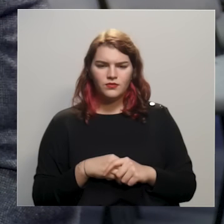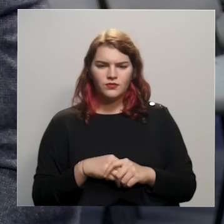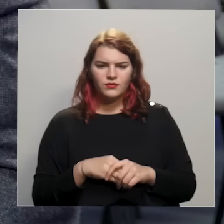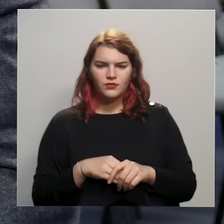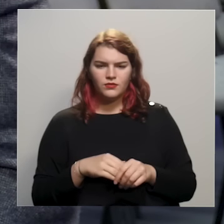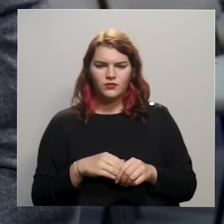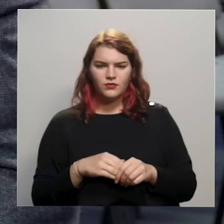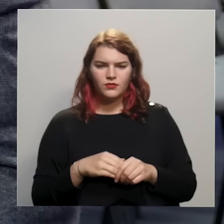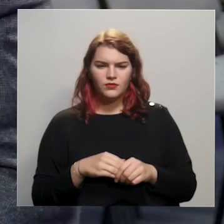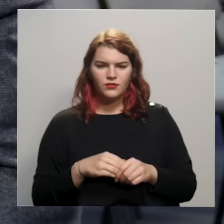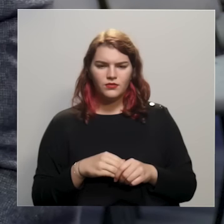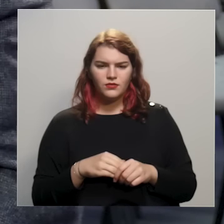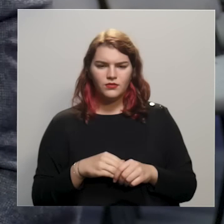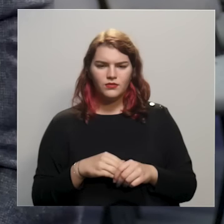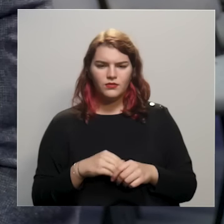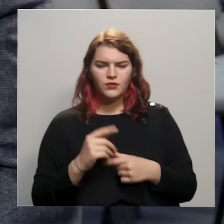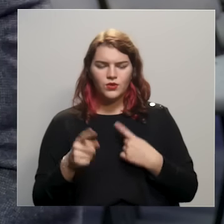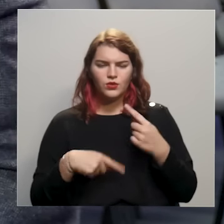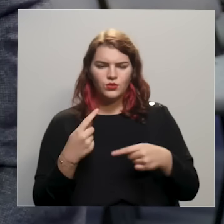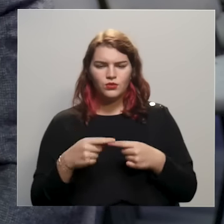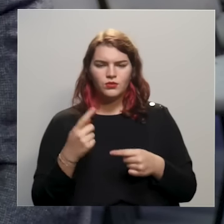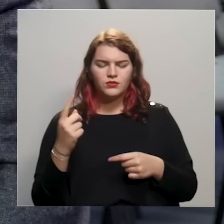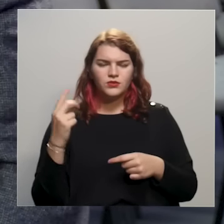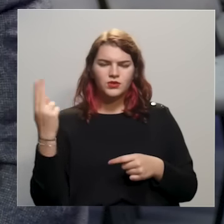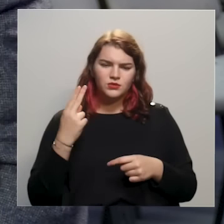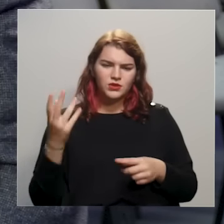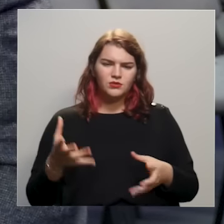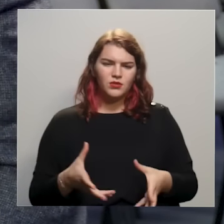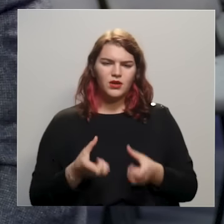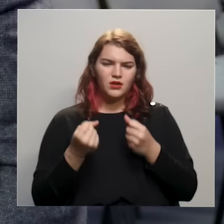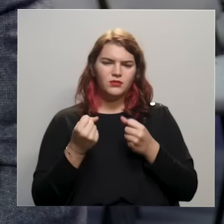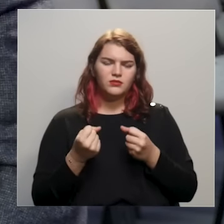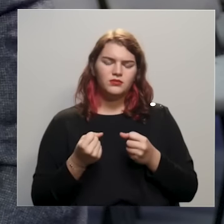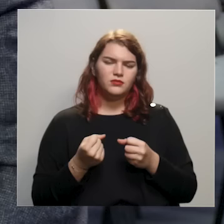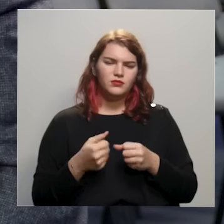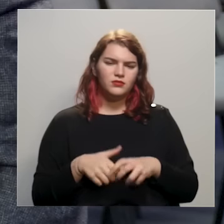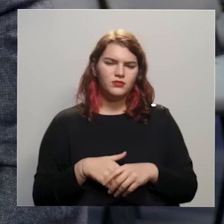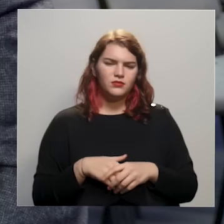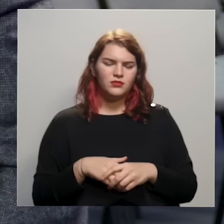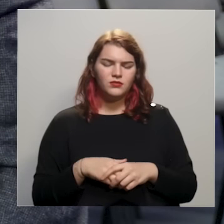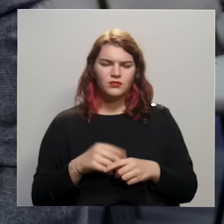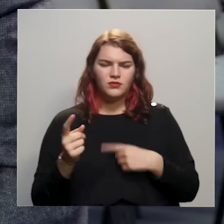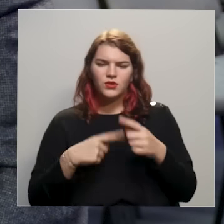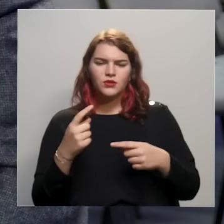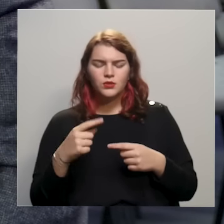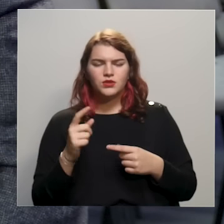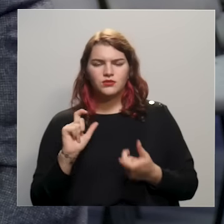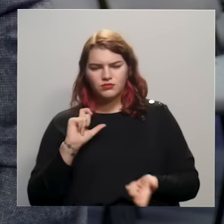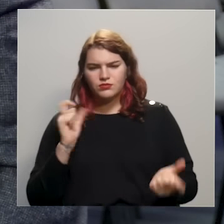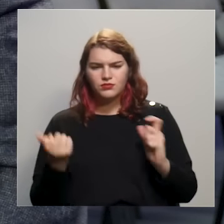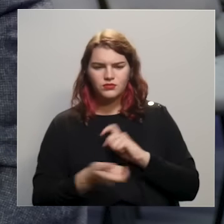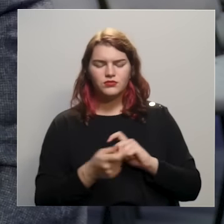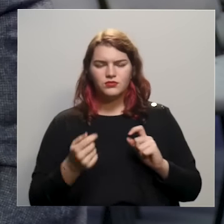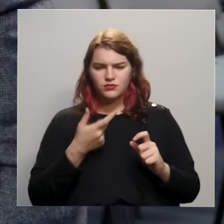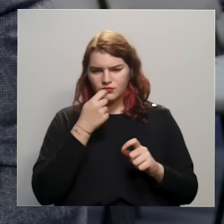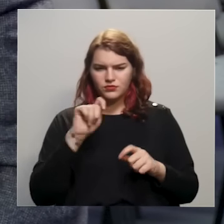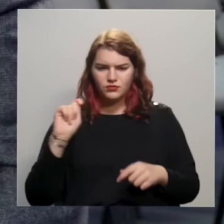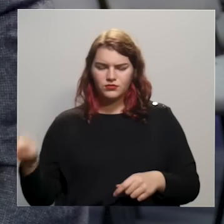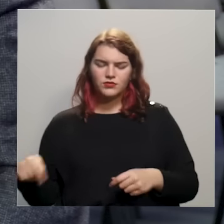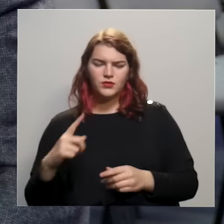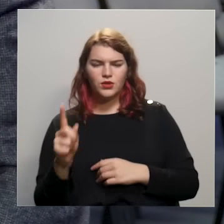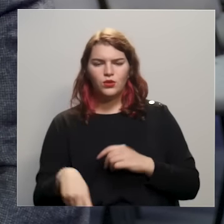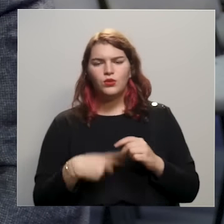Da, Dumnezeu, după ce m-am predat, după ce am lăsat lumea, după ce am zis